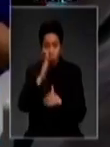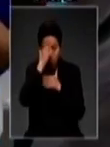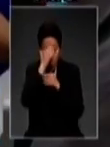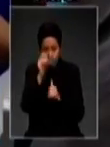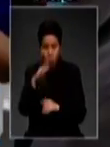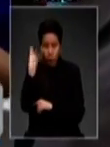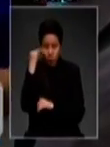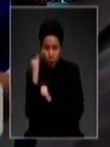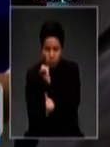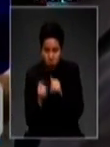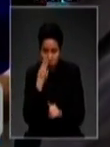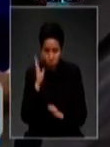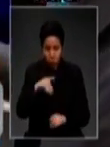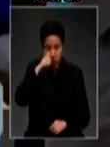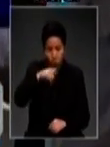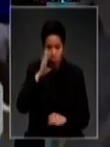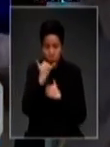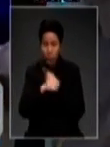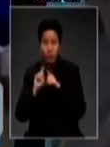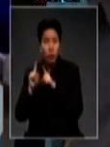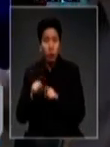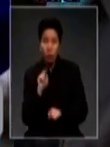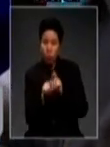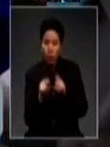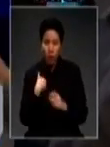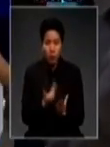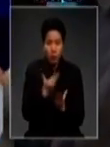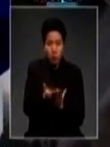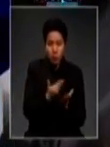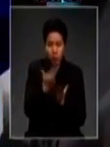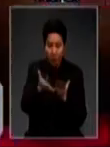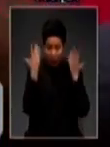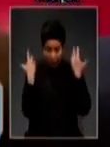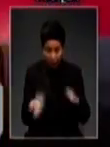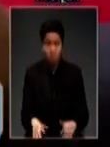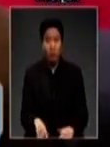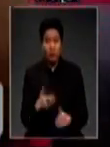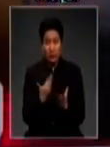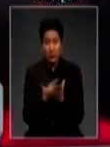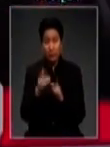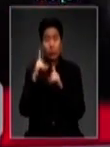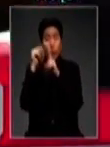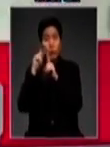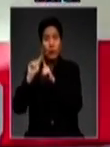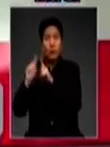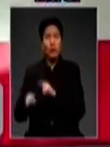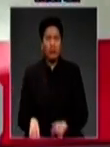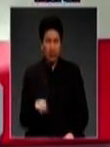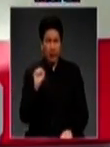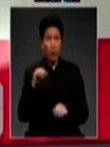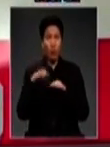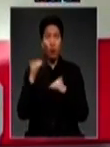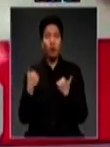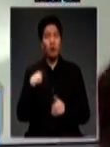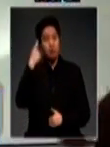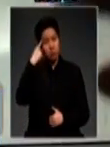ากนักท่องเที่ยวทั้งชาวไทยและชาวต่างชาติซื้อทัวร์แล้วกว่าแสนบาทครับส่วนใครที่มาภูเก็ตแล้วยัง